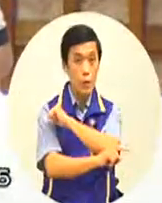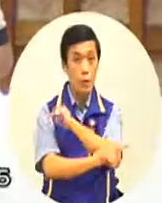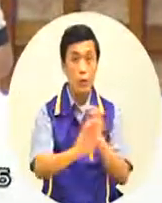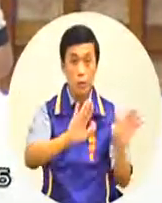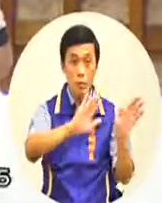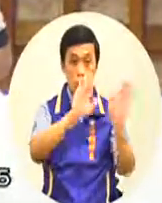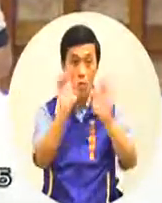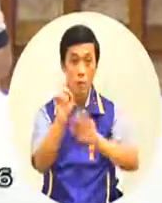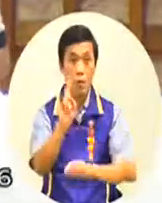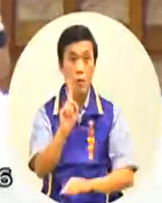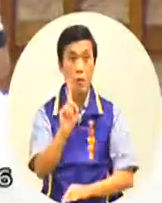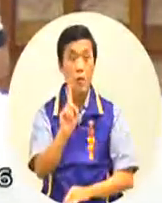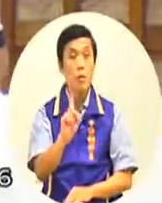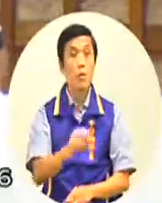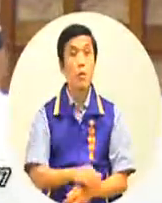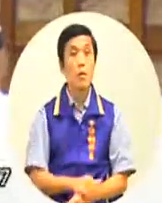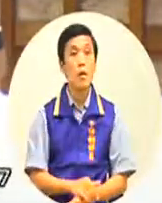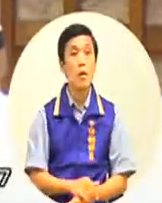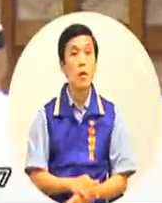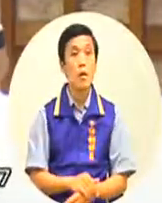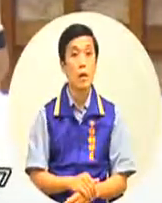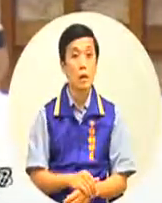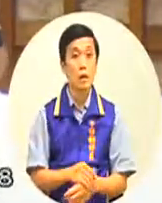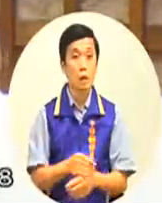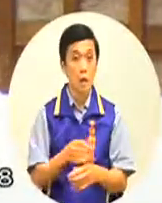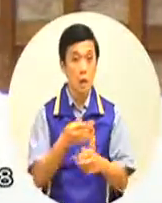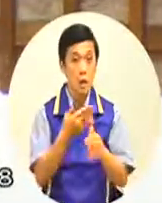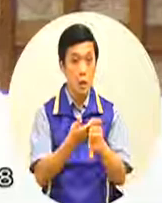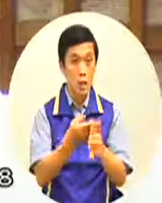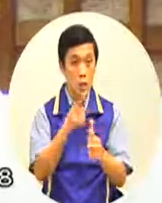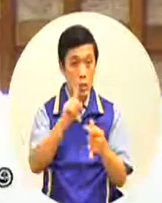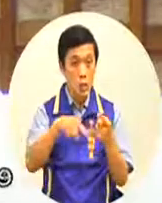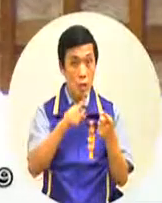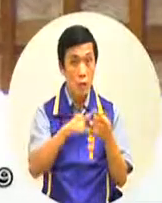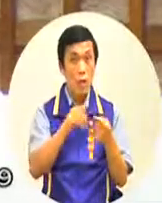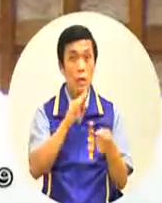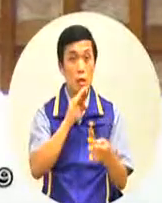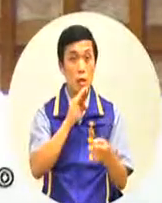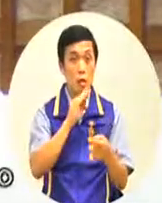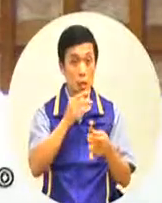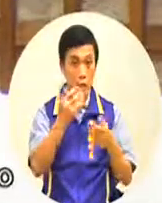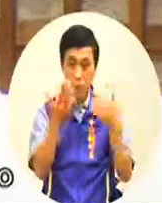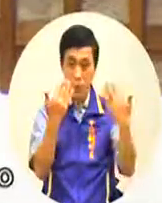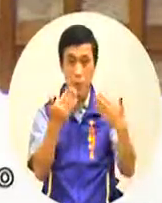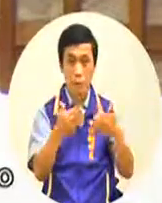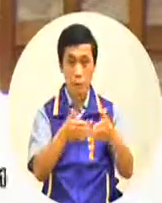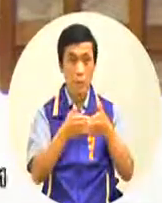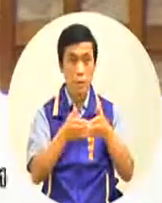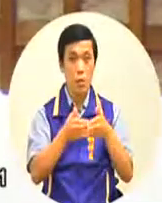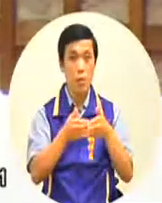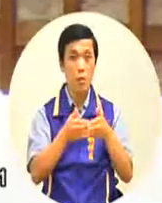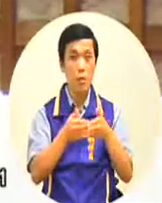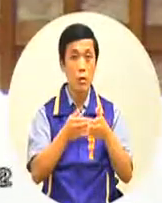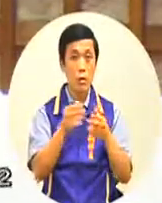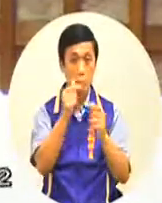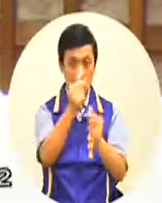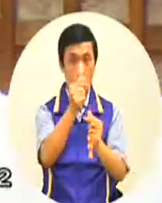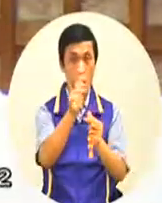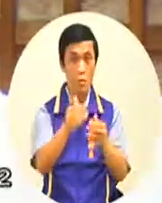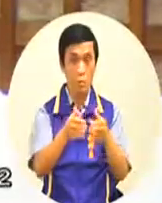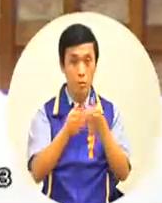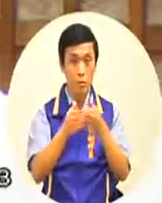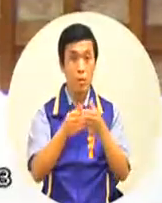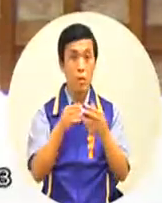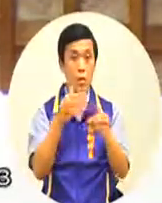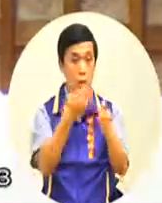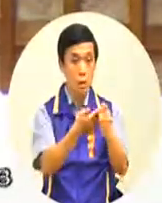和业主的意见应该是要做明确、哦、具体，和、哦、业